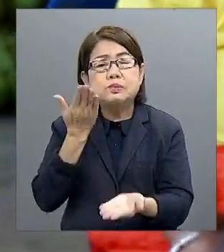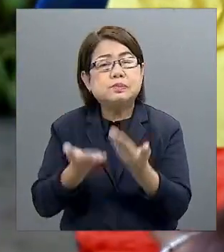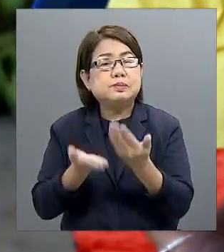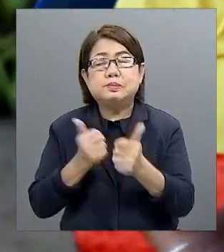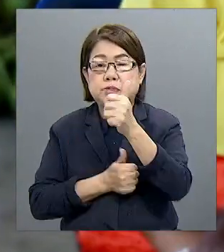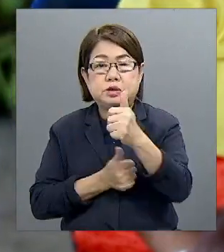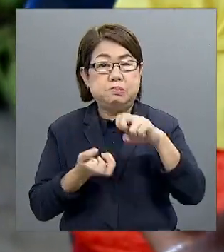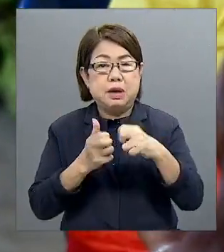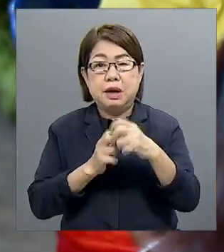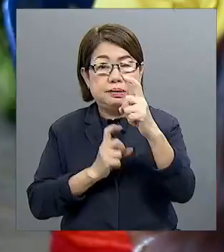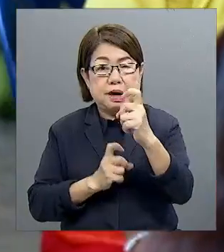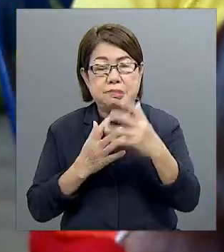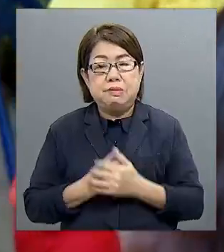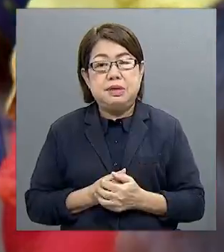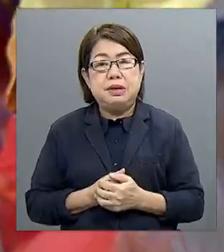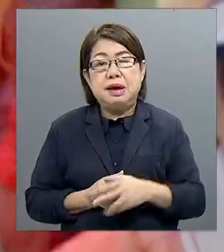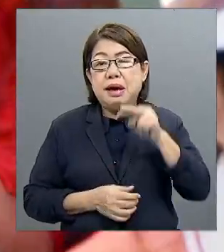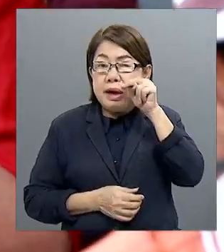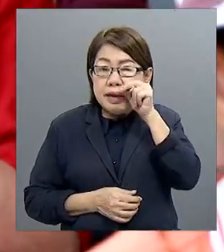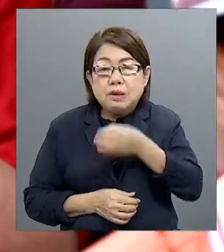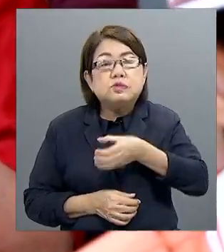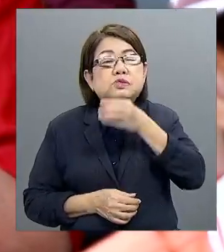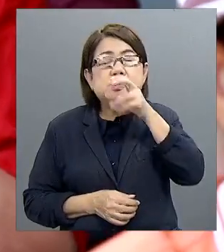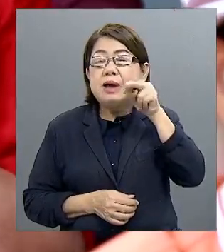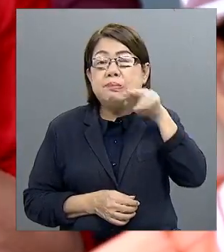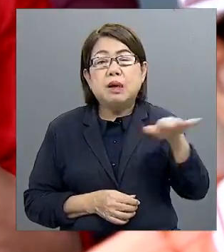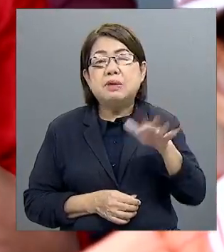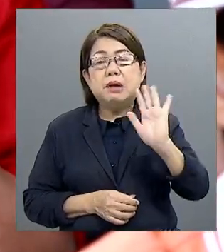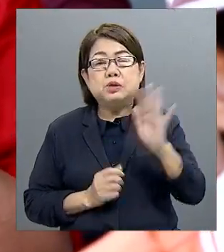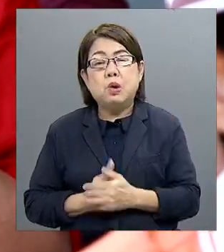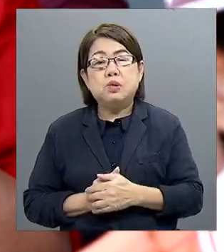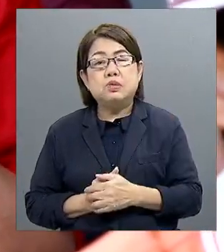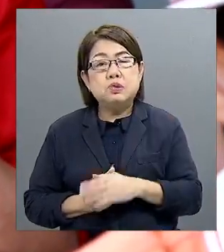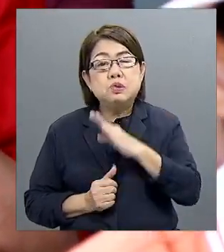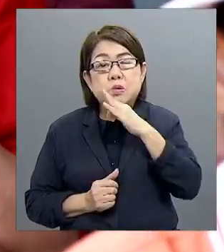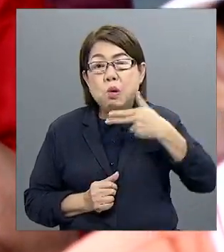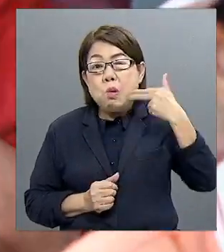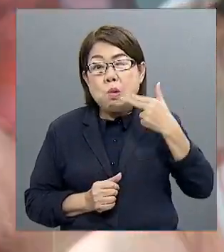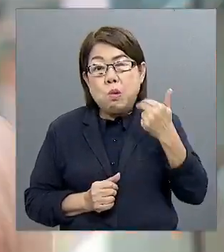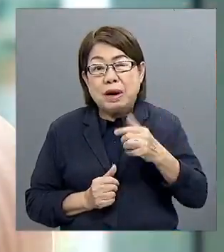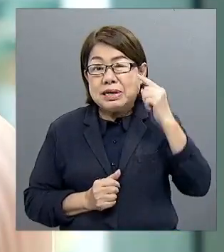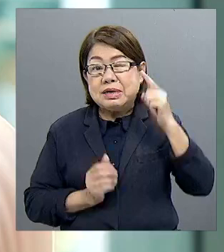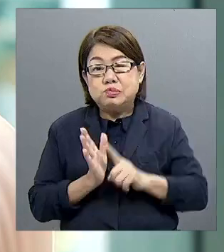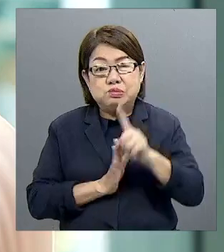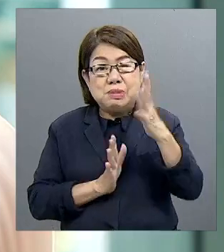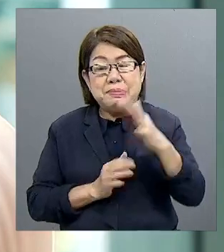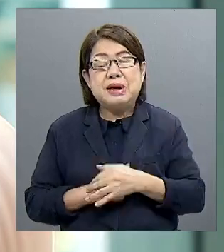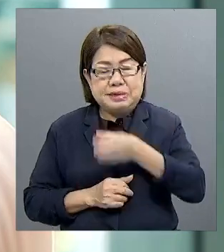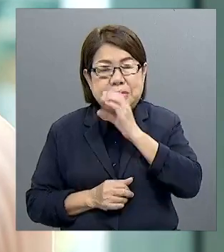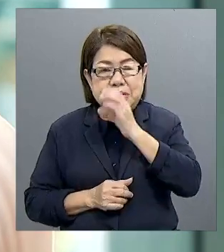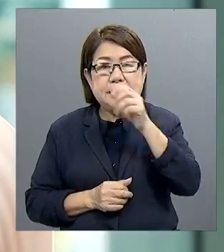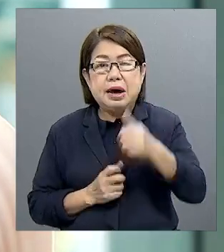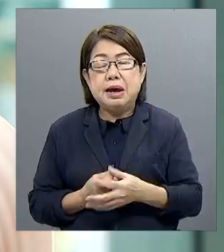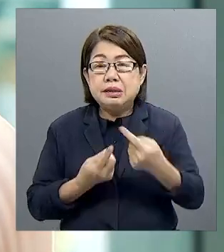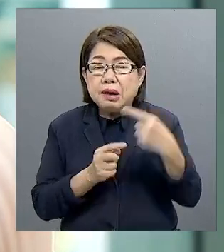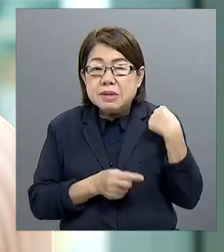หรือจะดื่มน้ำมะพร้าวแทนน้ำก็ได้นะครับถ้าไม่ได้มีปัญหาเรื่องการคุมน้ำตาล แล้วอย่างมะพร้าวเขาจะมีเป็นแบบกะทิค่ะ ครับ